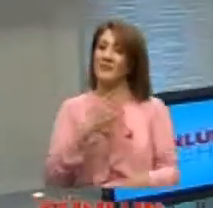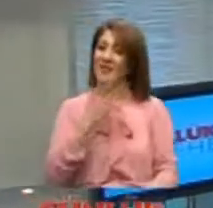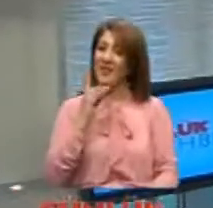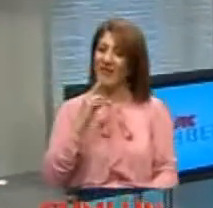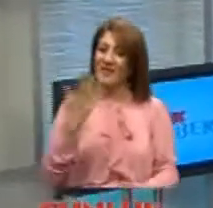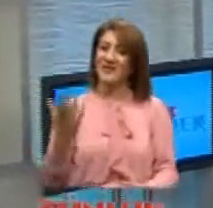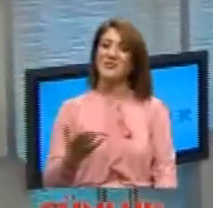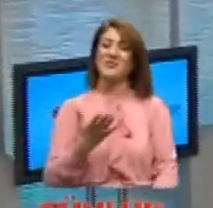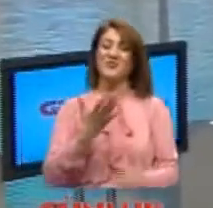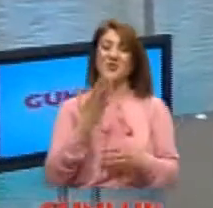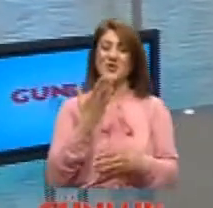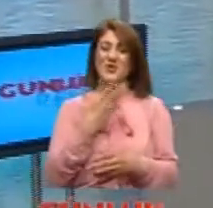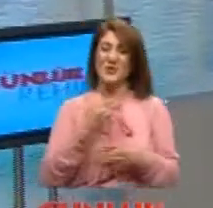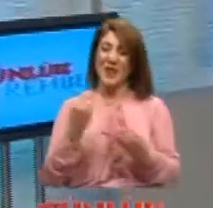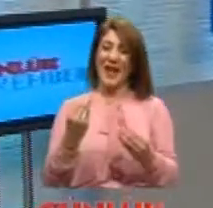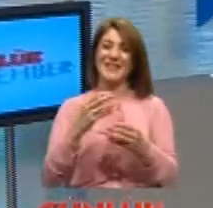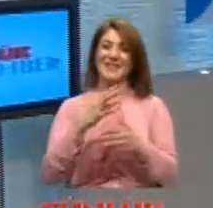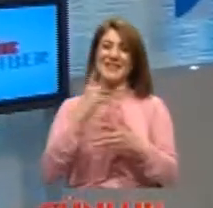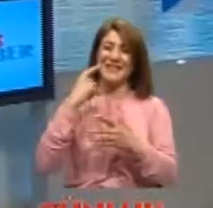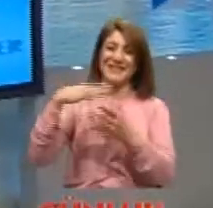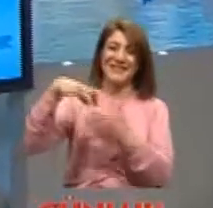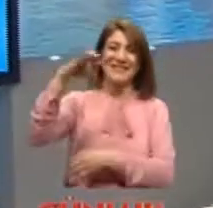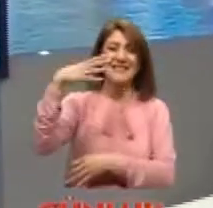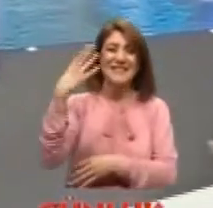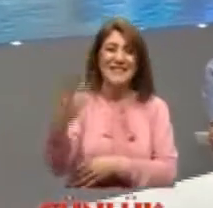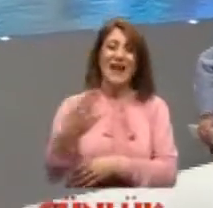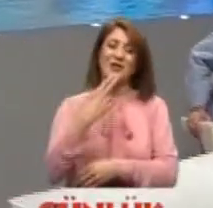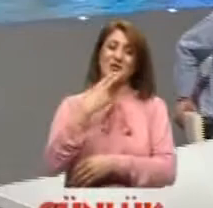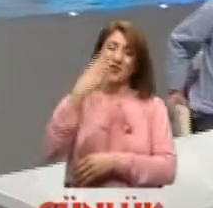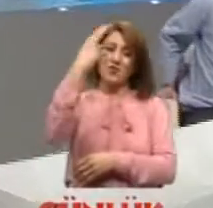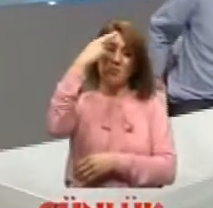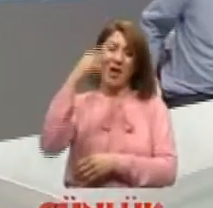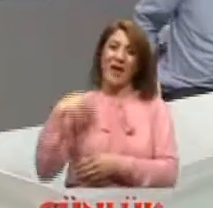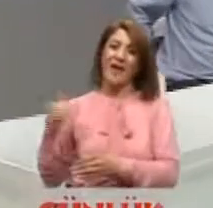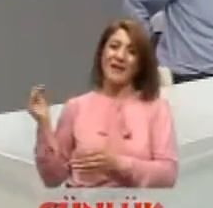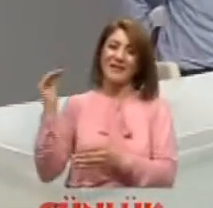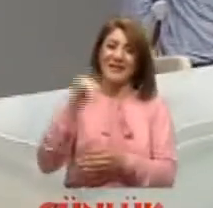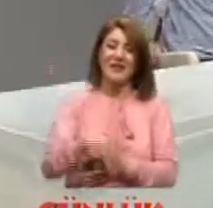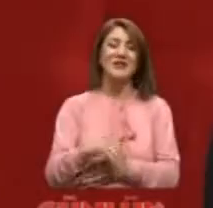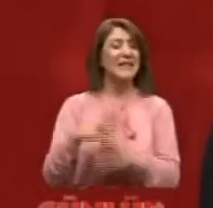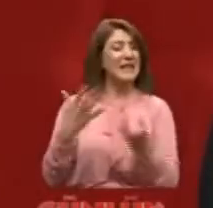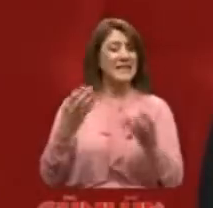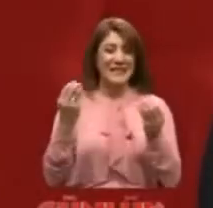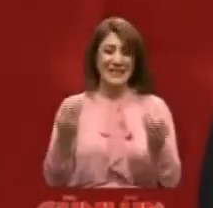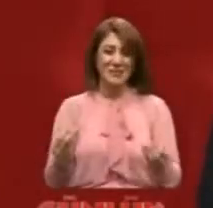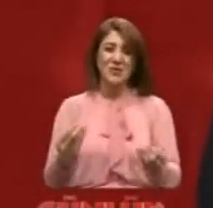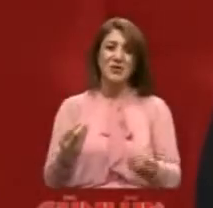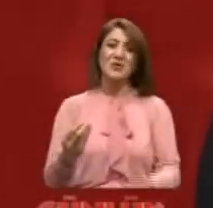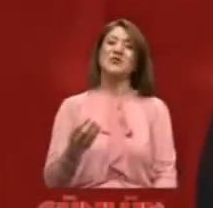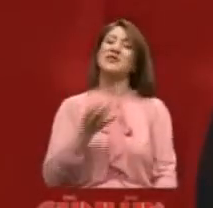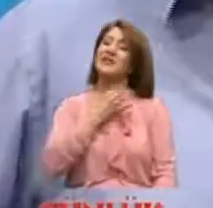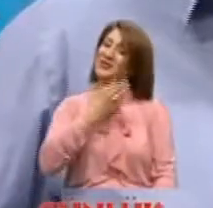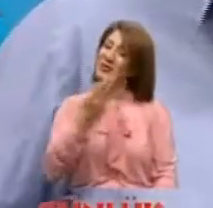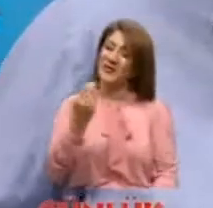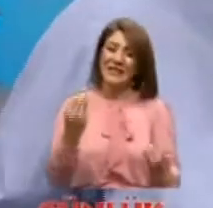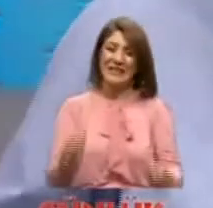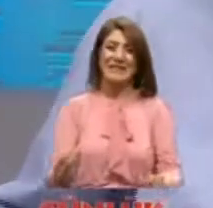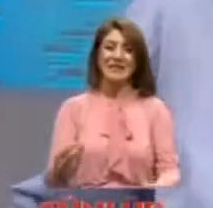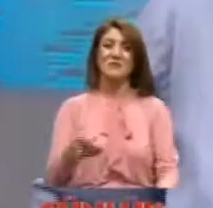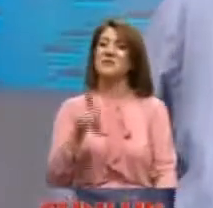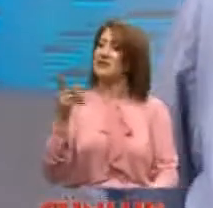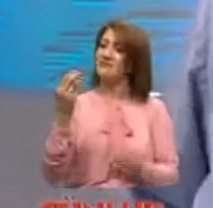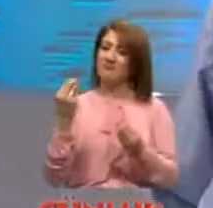Efendim, güzel insan Yiğit Ersoy, cumalarımızı güzelleştiren insan. Nasılsın Yiğit'ciğim? Nasıl gidiyor her şey? Seni sormalı.